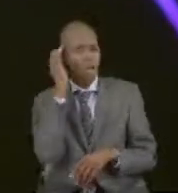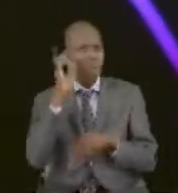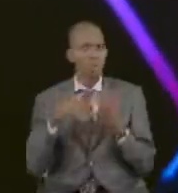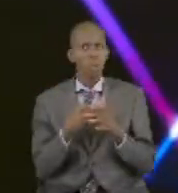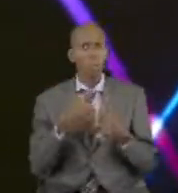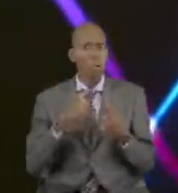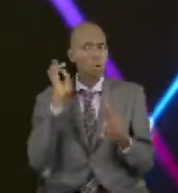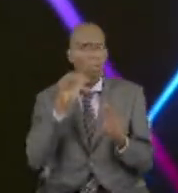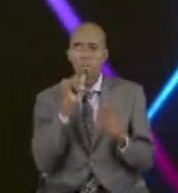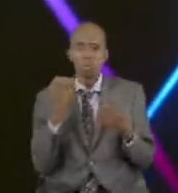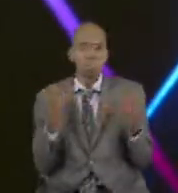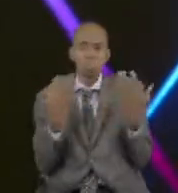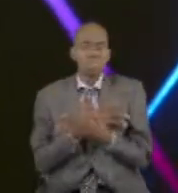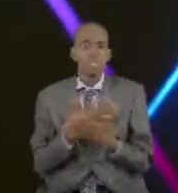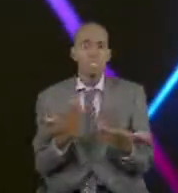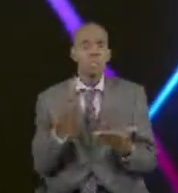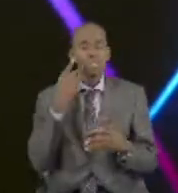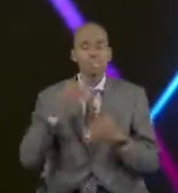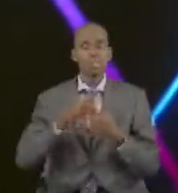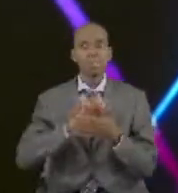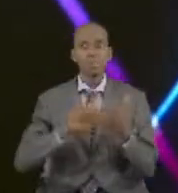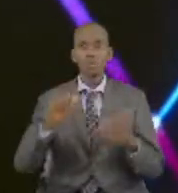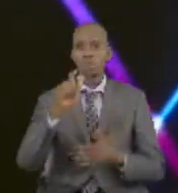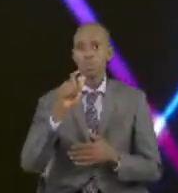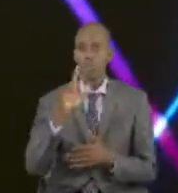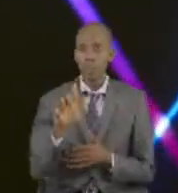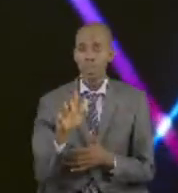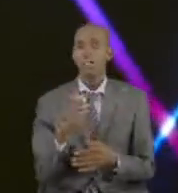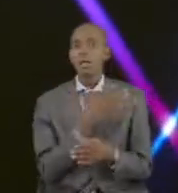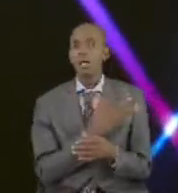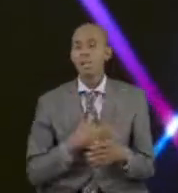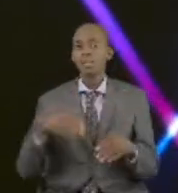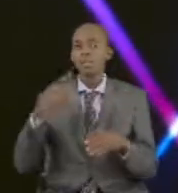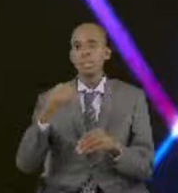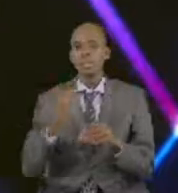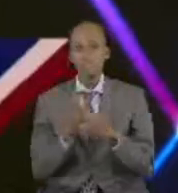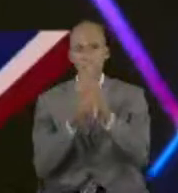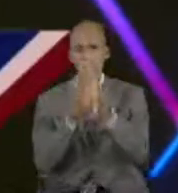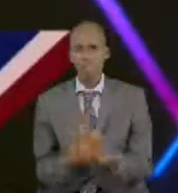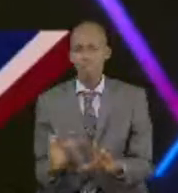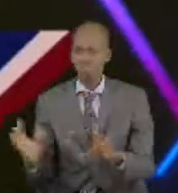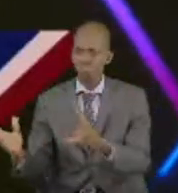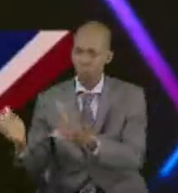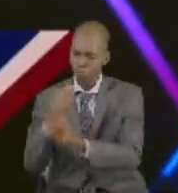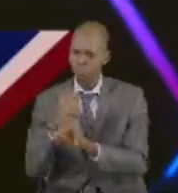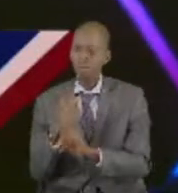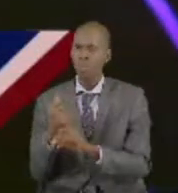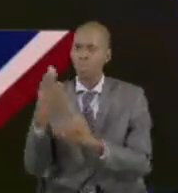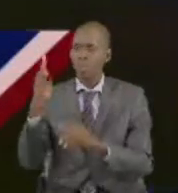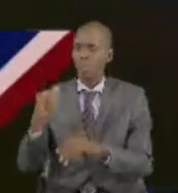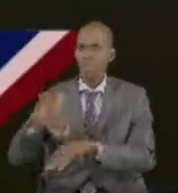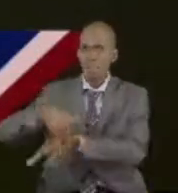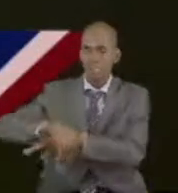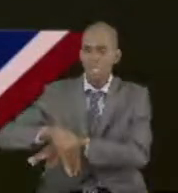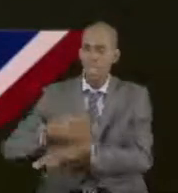gens ont fait, voyez ce que les frères ont fait dans le verset 25. Mais pendant une nuit, les disciples le